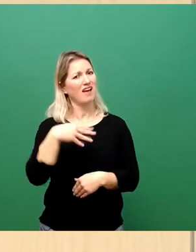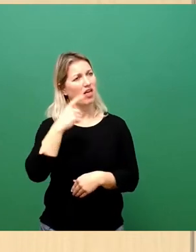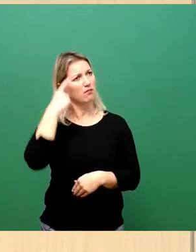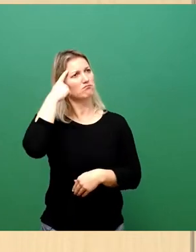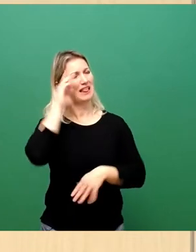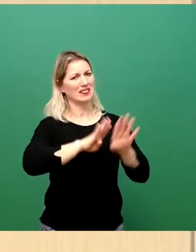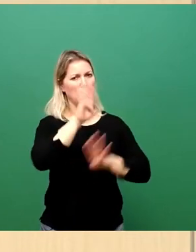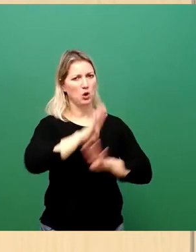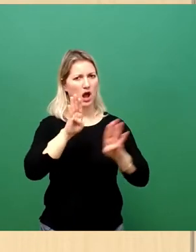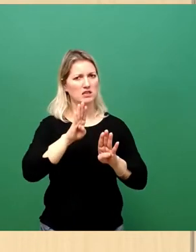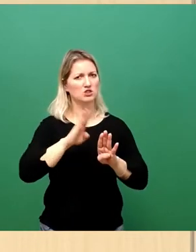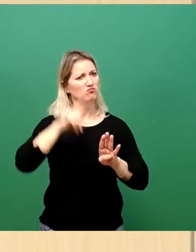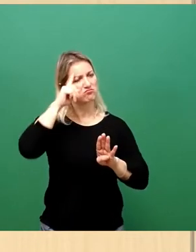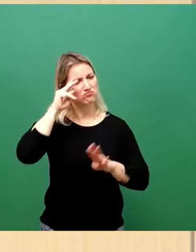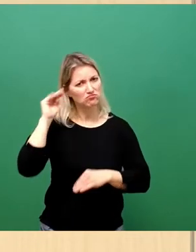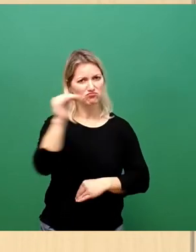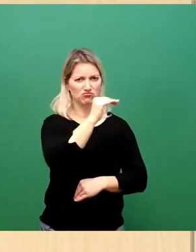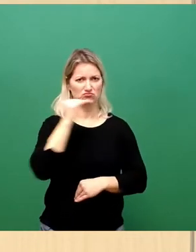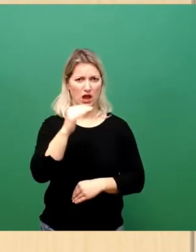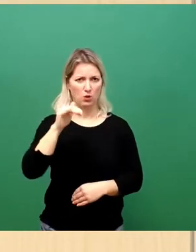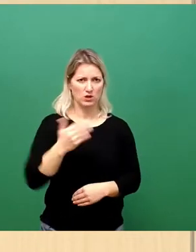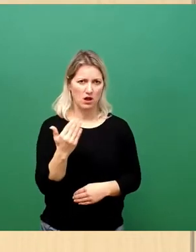er wird die Demokratie in der Ukraine,